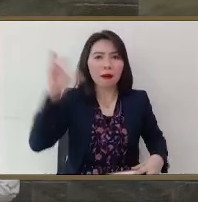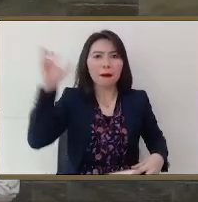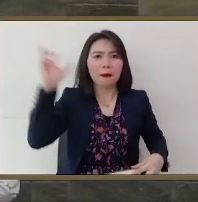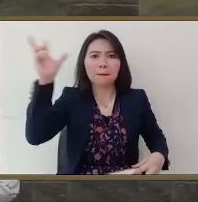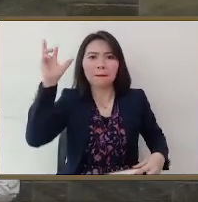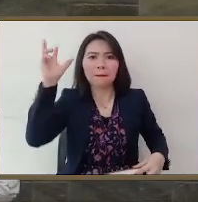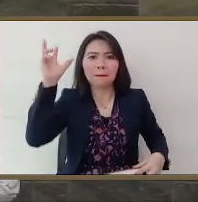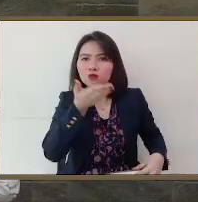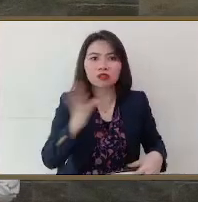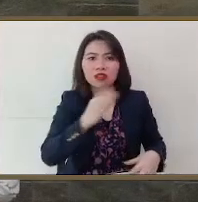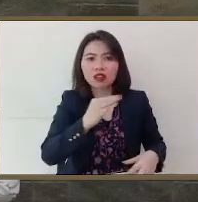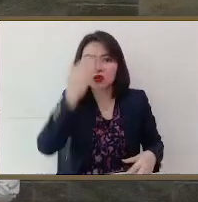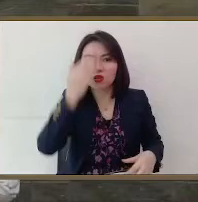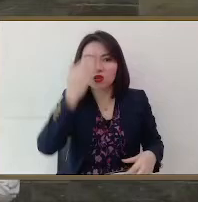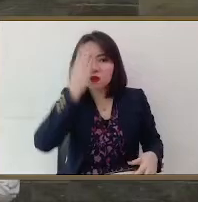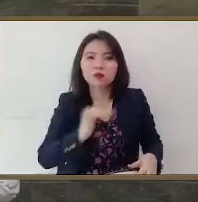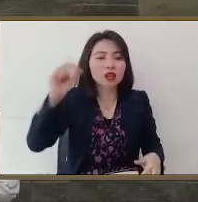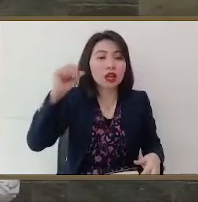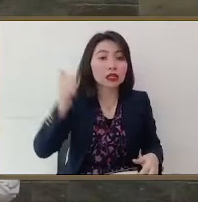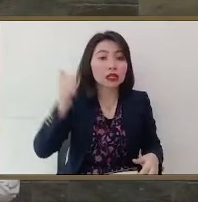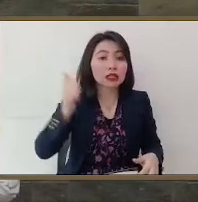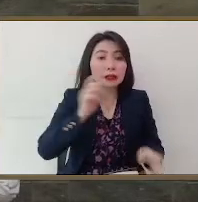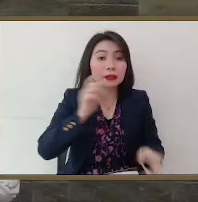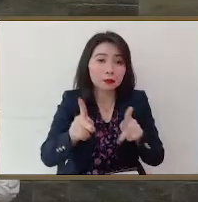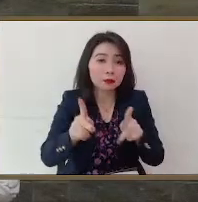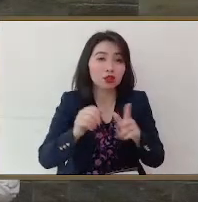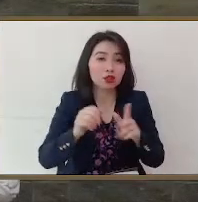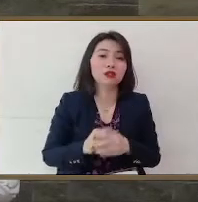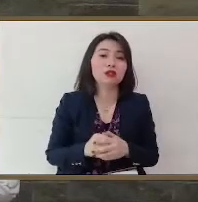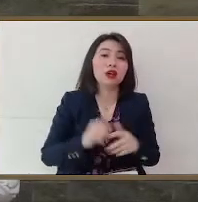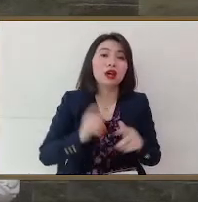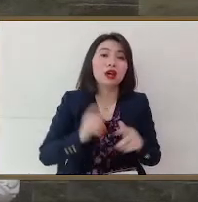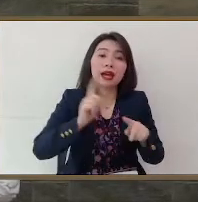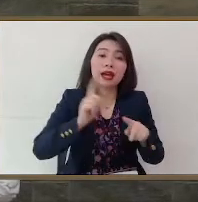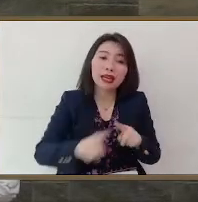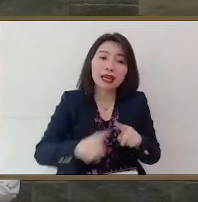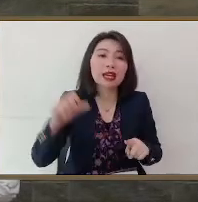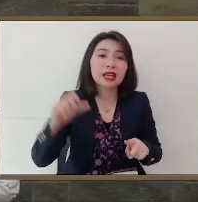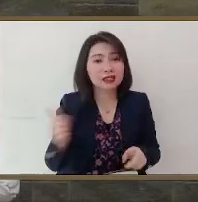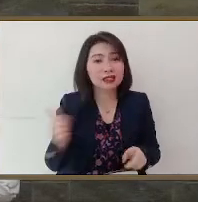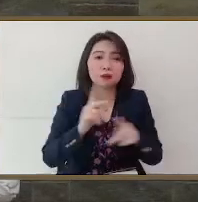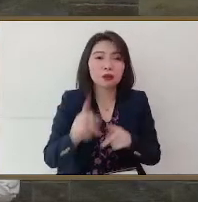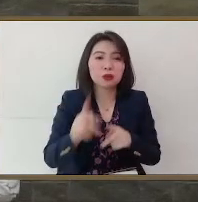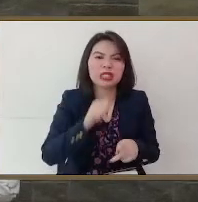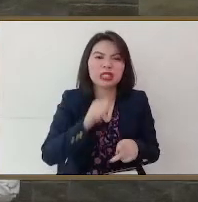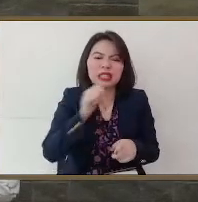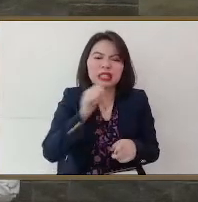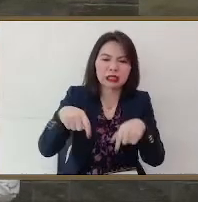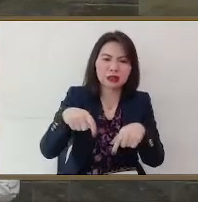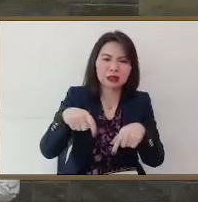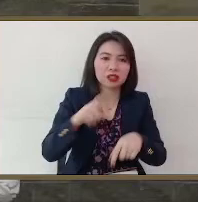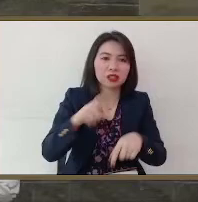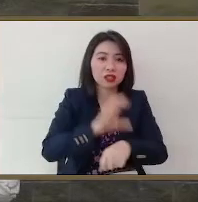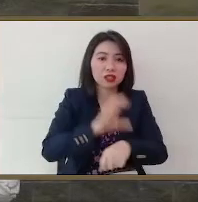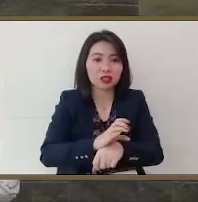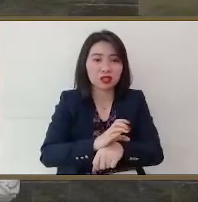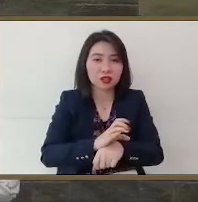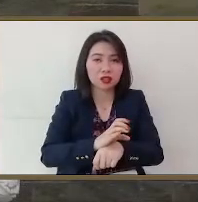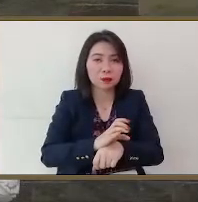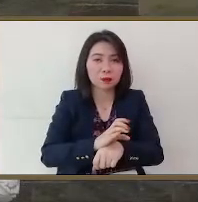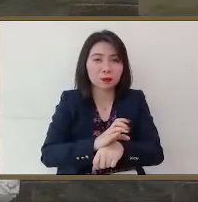na makikilala ng tao. Bihira po, mga kapatid, ang nagkakagusto sa ministry na hindi ho nakikita ng maraming tao.